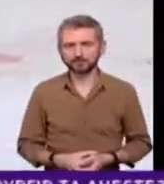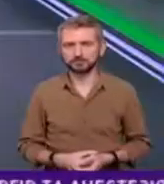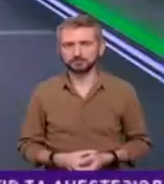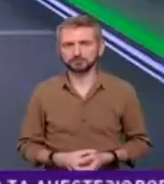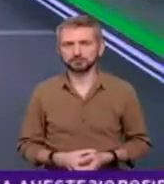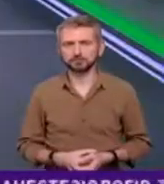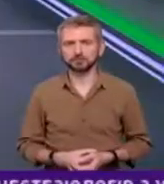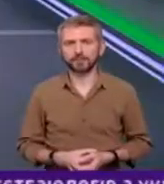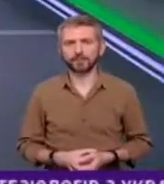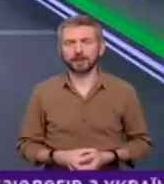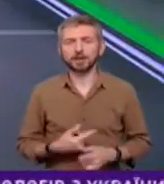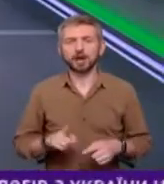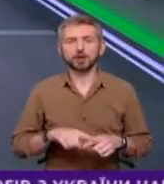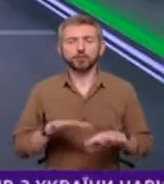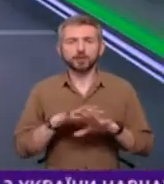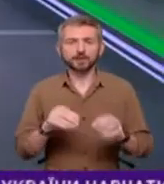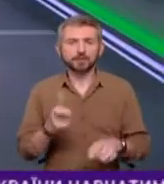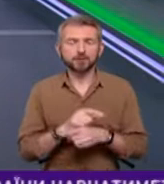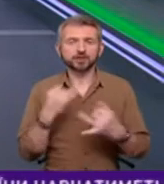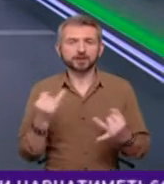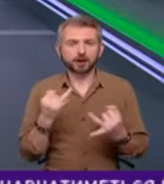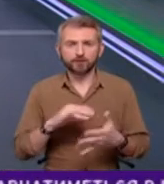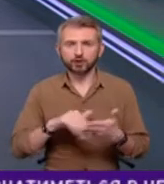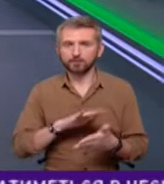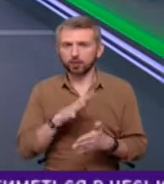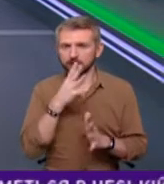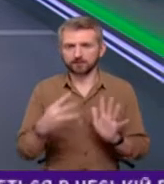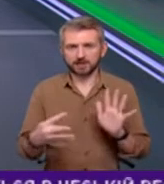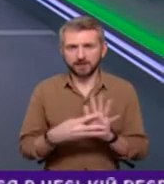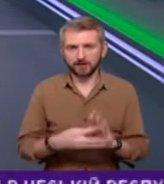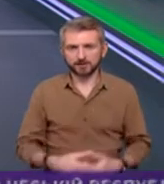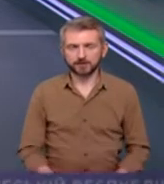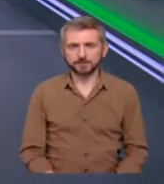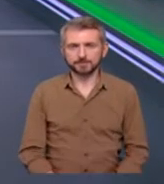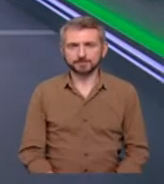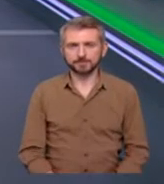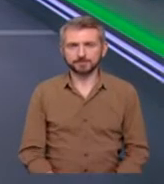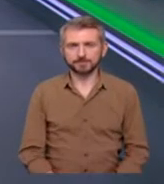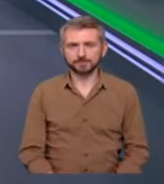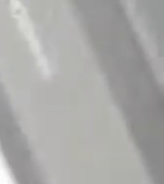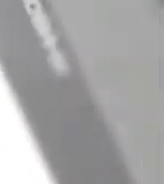І на цьому все. Більше цікавого не прогавте випуску о 21-й.